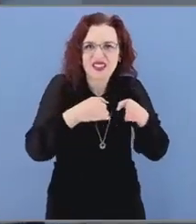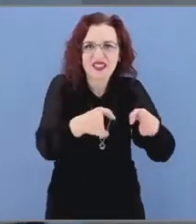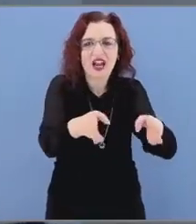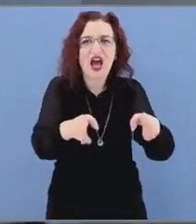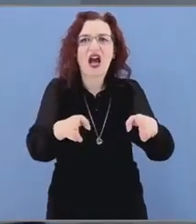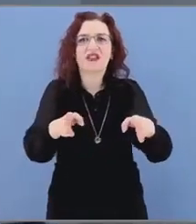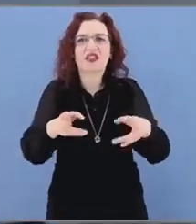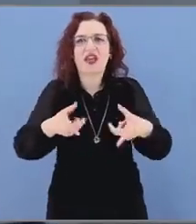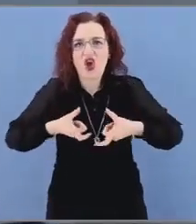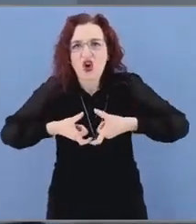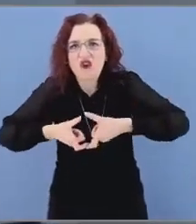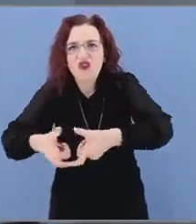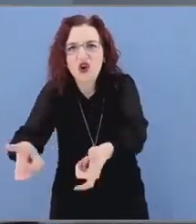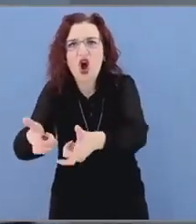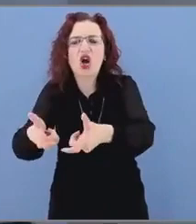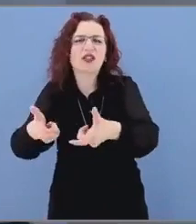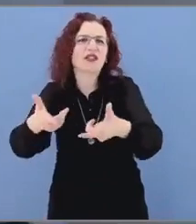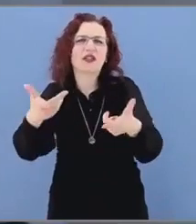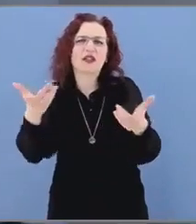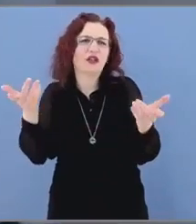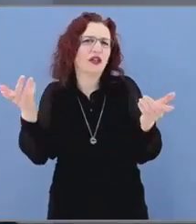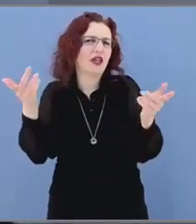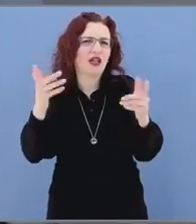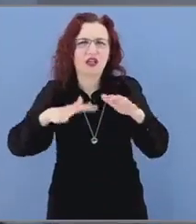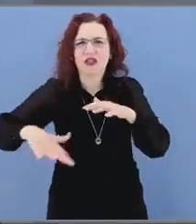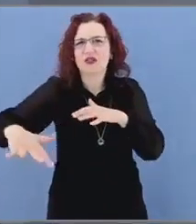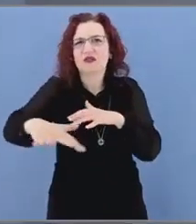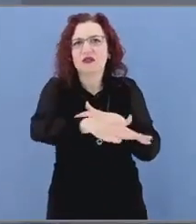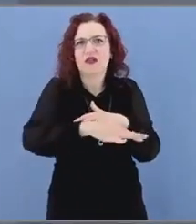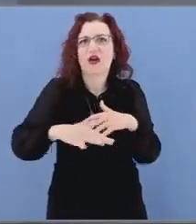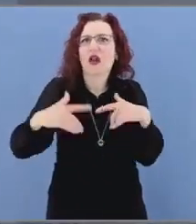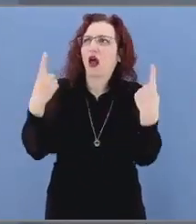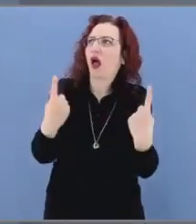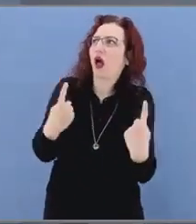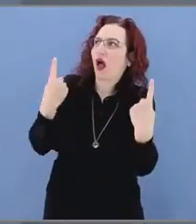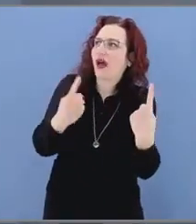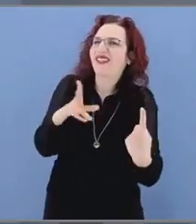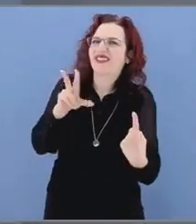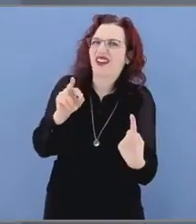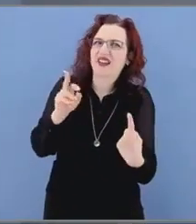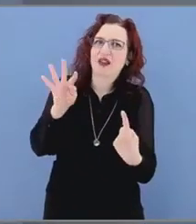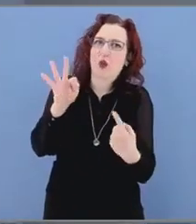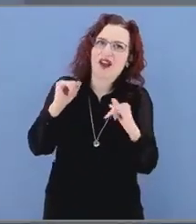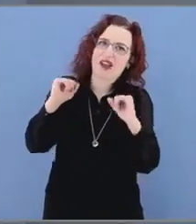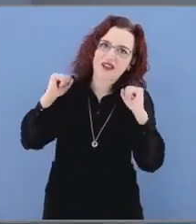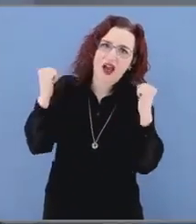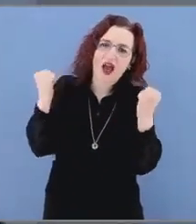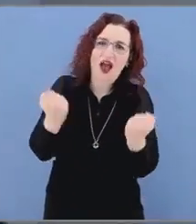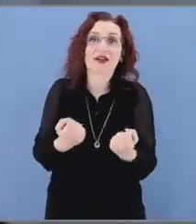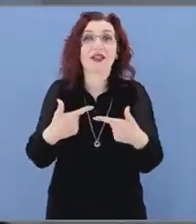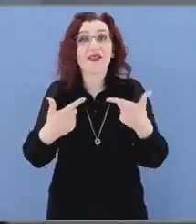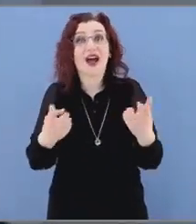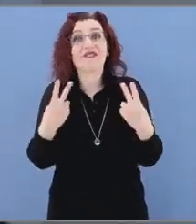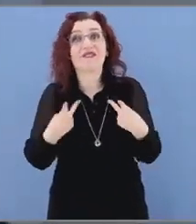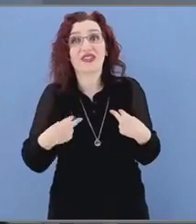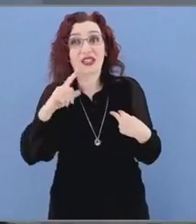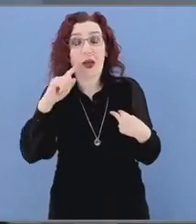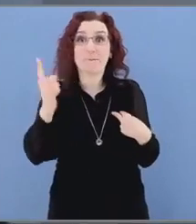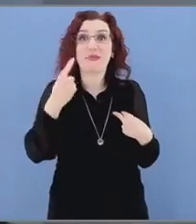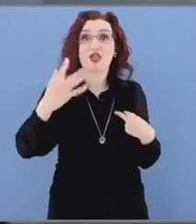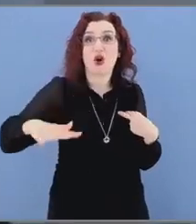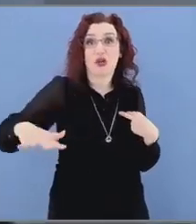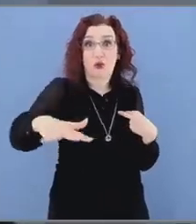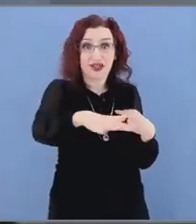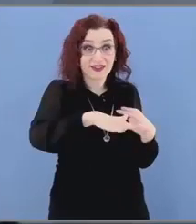l'aspettano anche lì da 30-40 anni, per migliorare la qualità di chi vive in quei quartieri, ma per migliorare, migliorando lì la qualità della